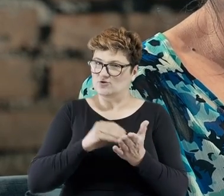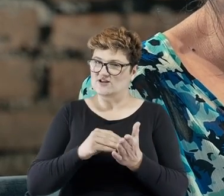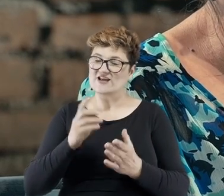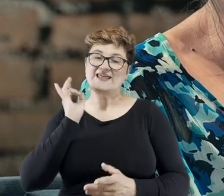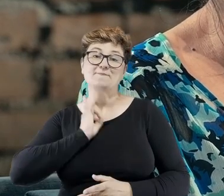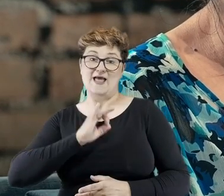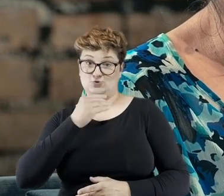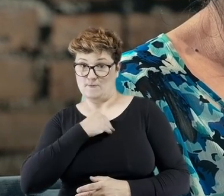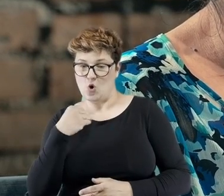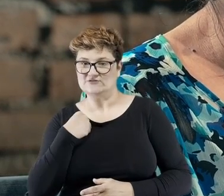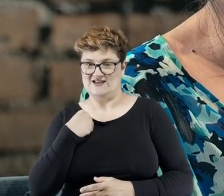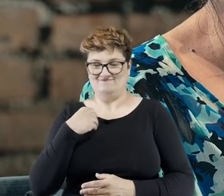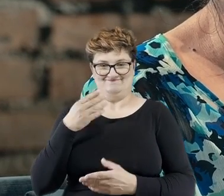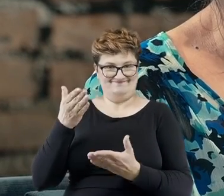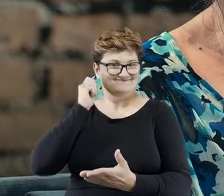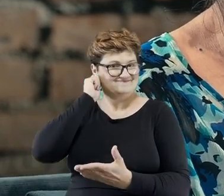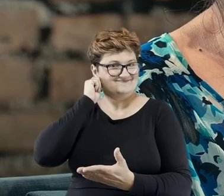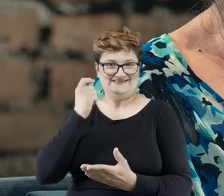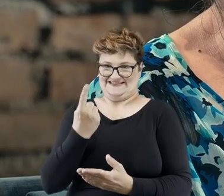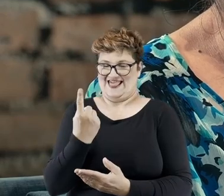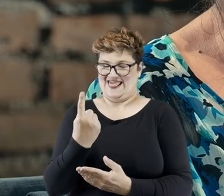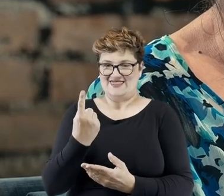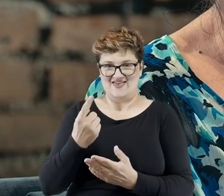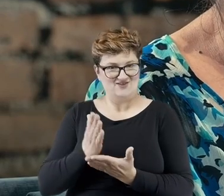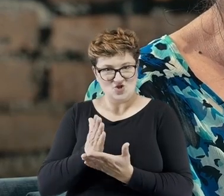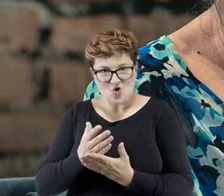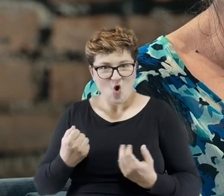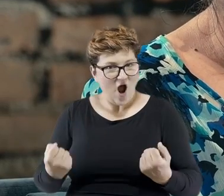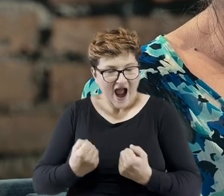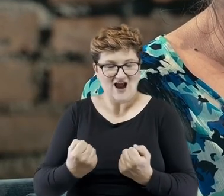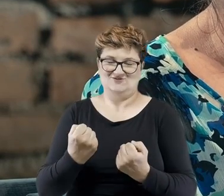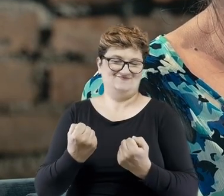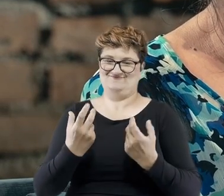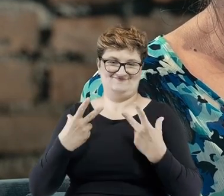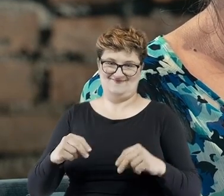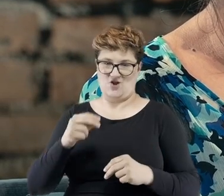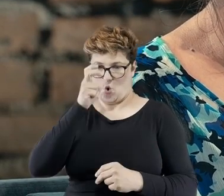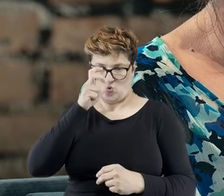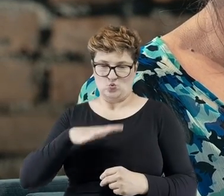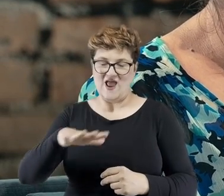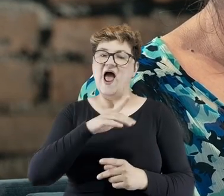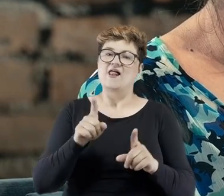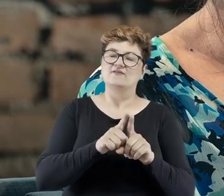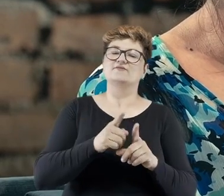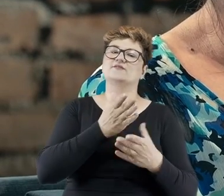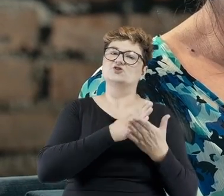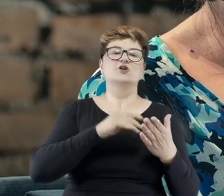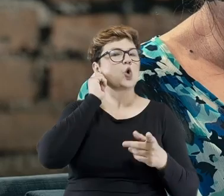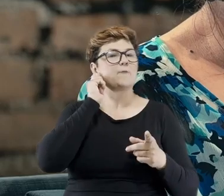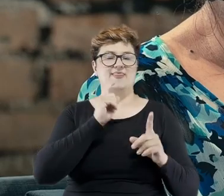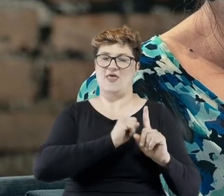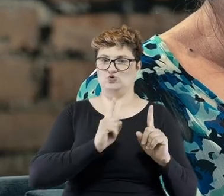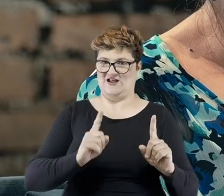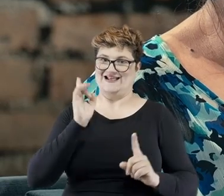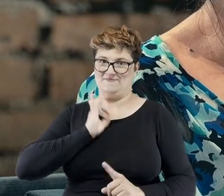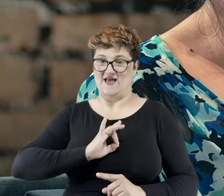z tego gimnazjum polskiego, nie tylko Augustyńska zaangażowała się w działalność tutaj na Orunii, ale także niektóre nauczycielki z